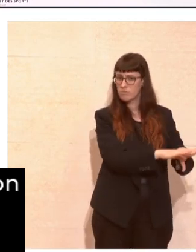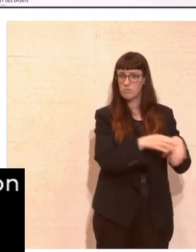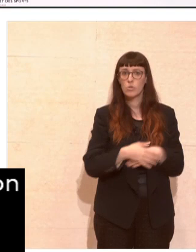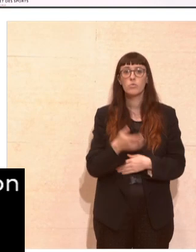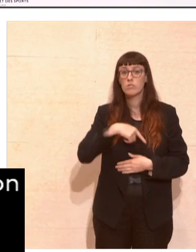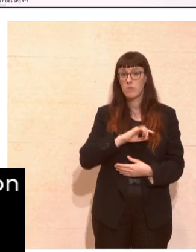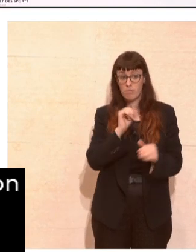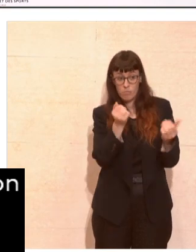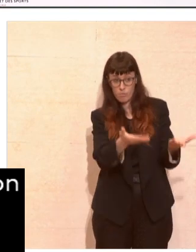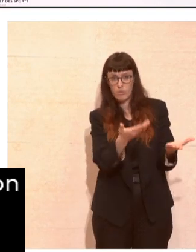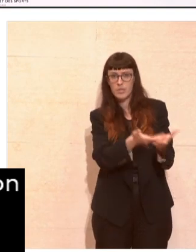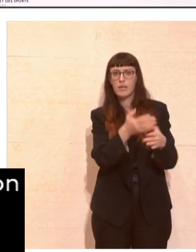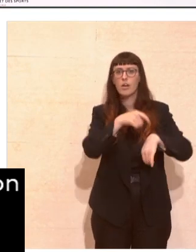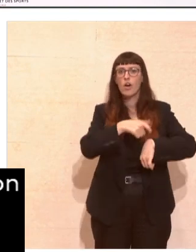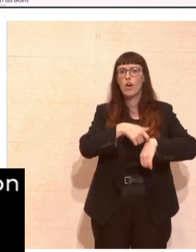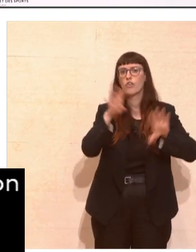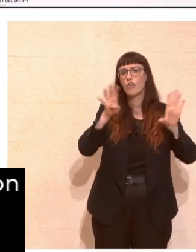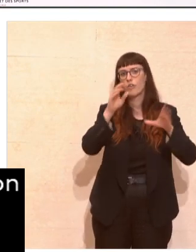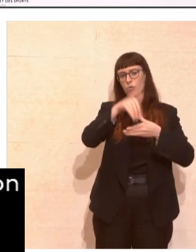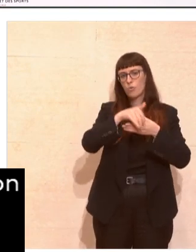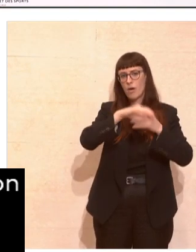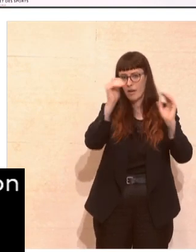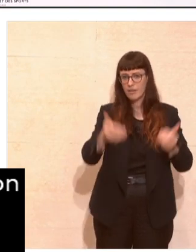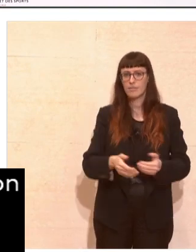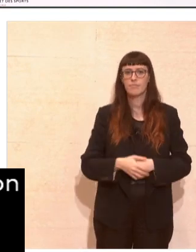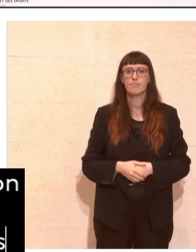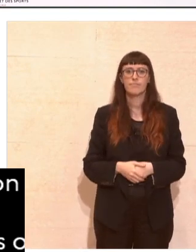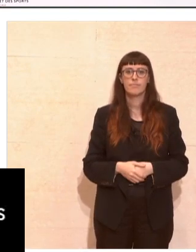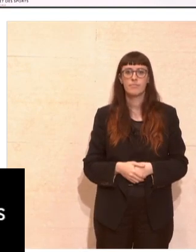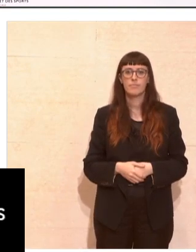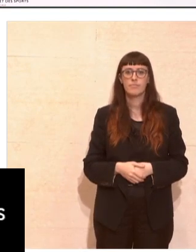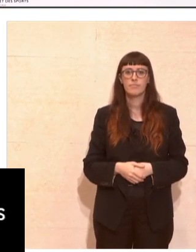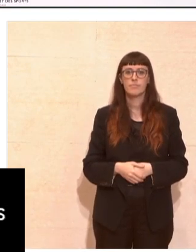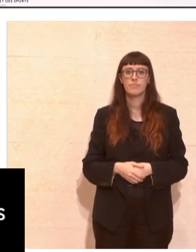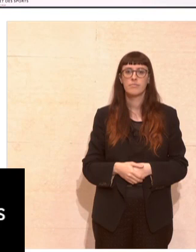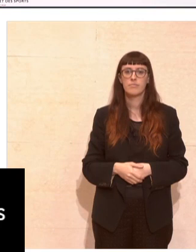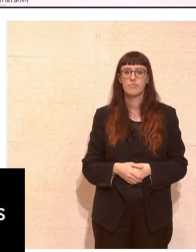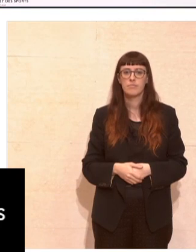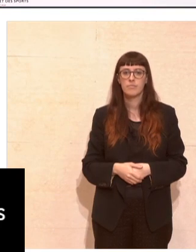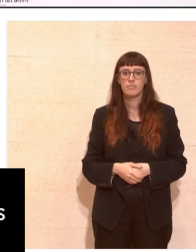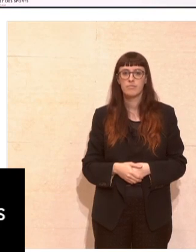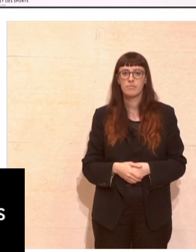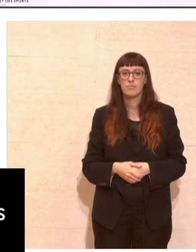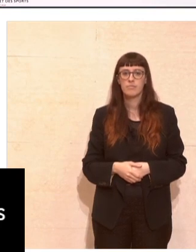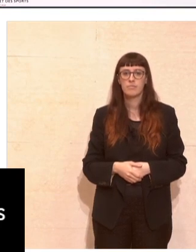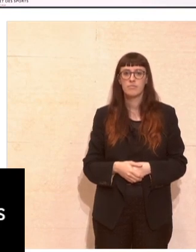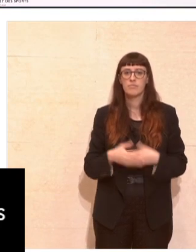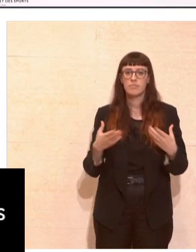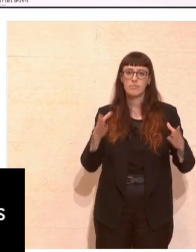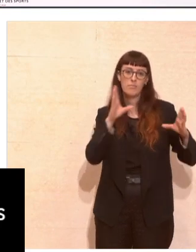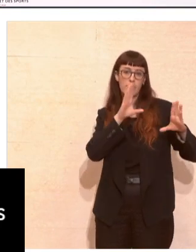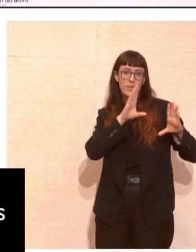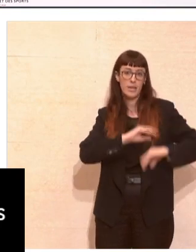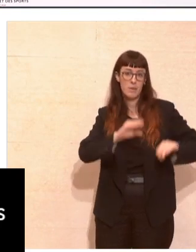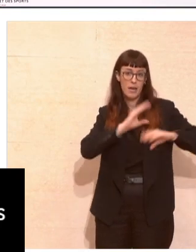les écrans à 21 heures. Et puis ensuite, on a fait une phase de débriefing. Pendant ce mois d'expérience, ils ont rempli un agenda de